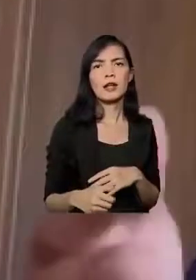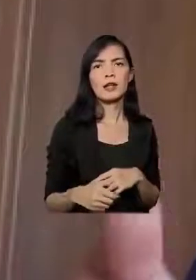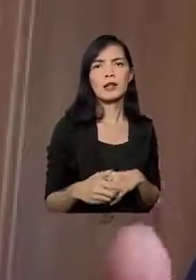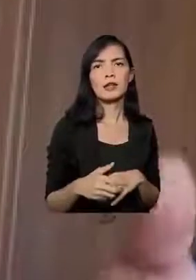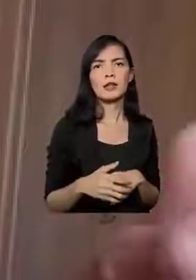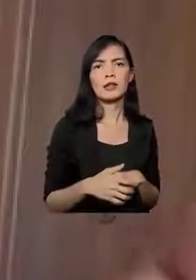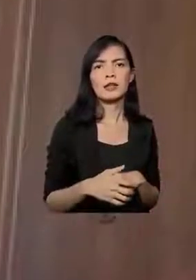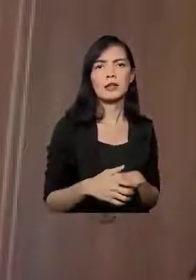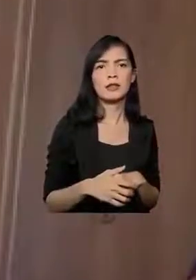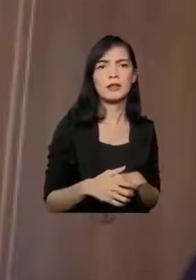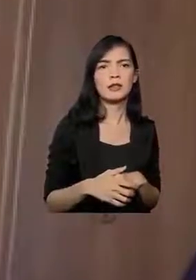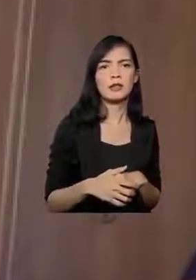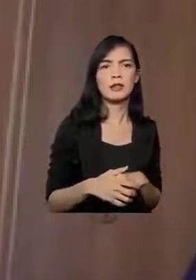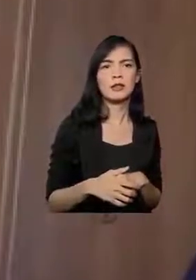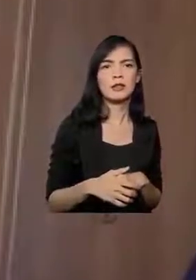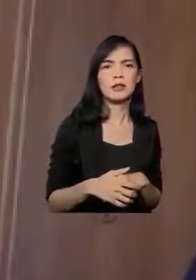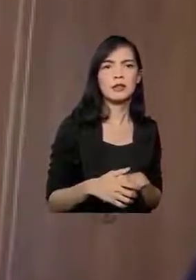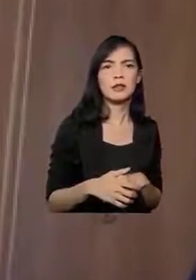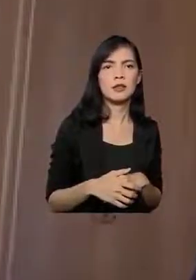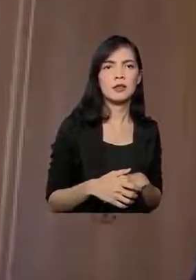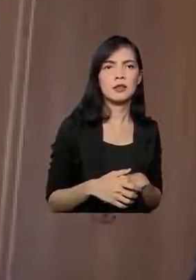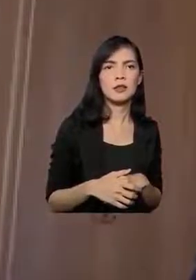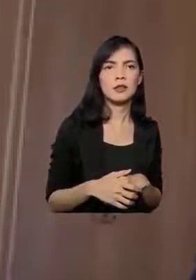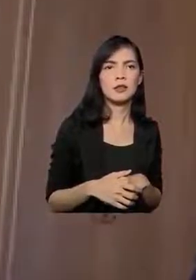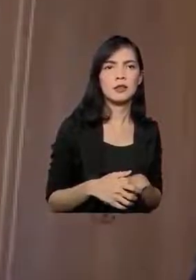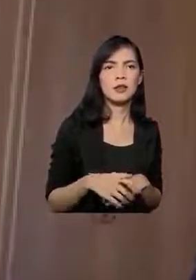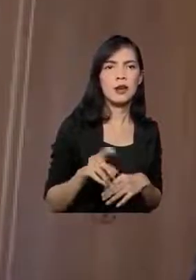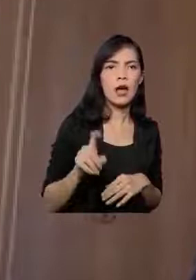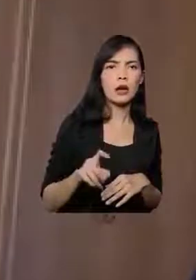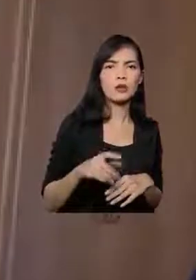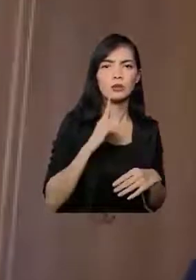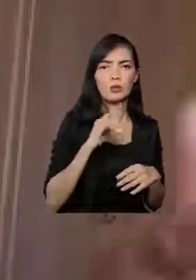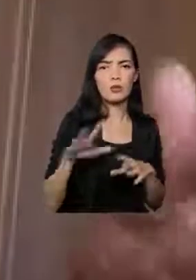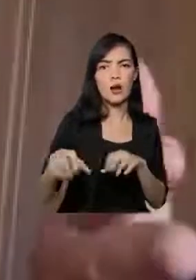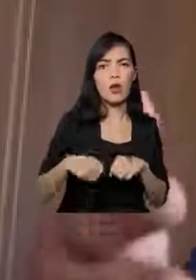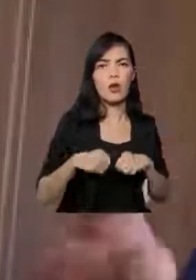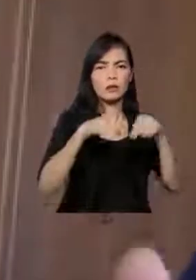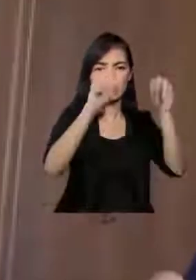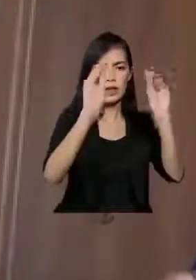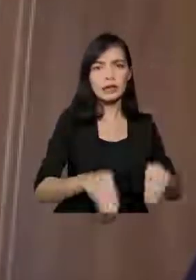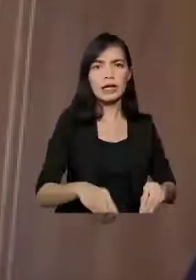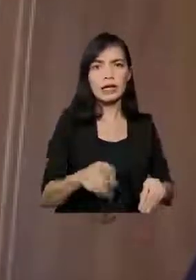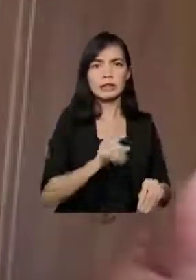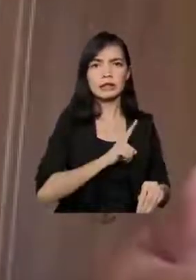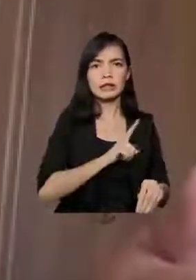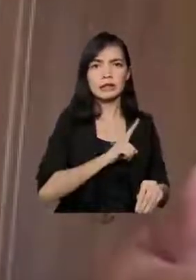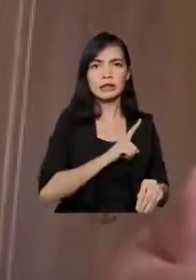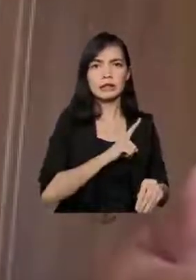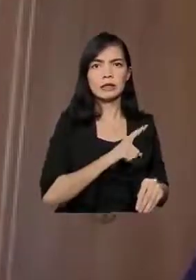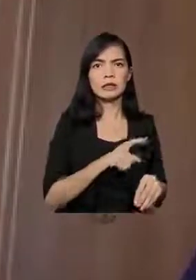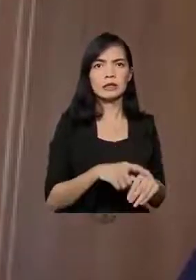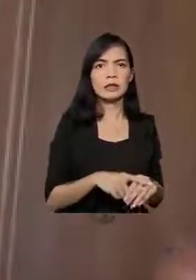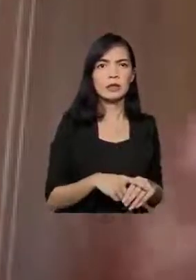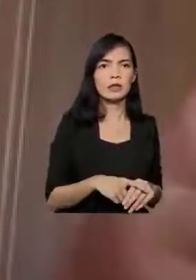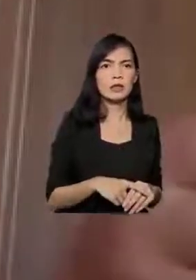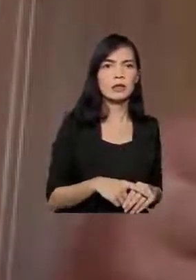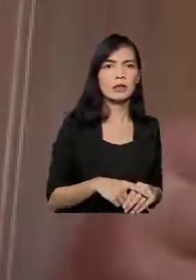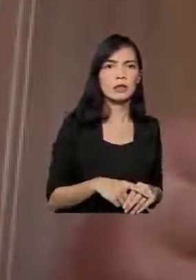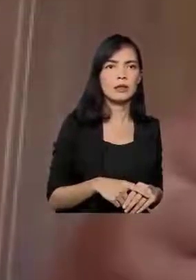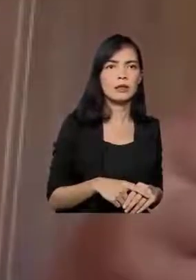protokolnya itu adalah harus menggunakan sejarah sendiri kalau tidak menggunakan sejarah sendiri terpaksa